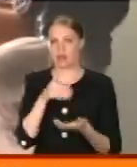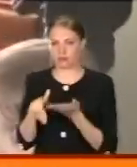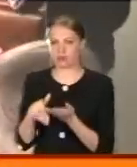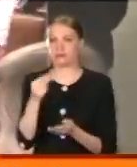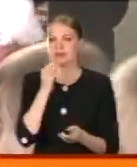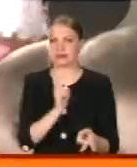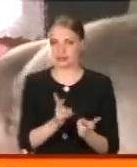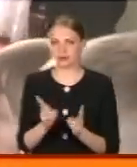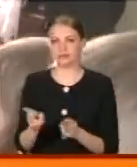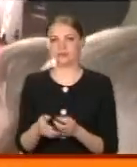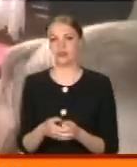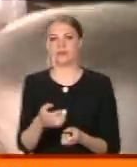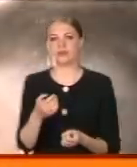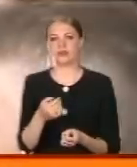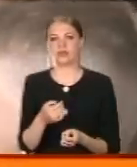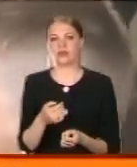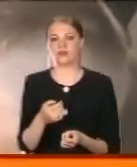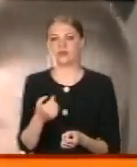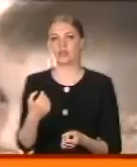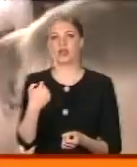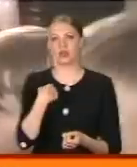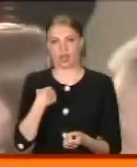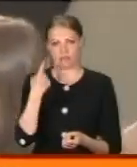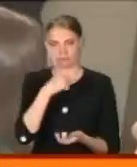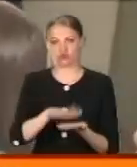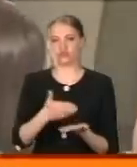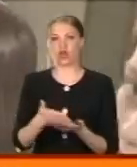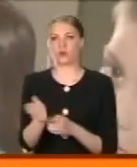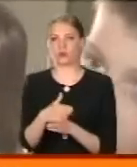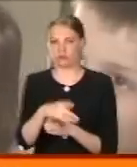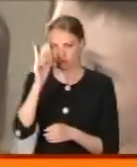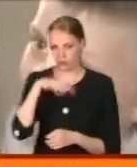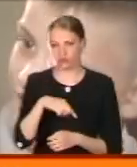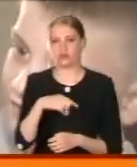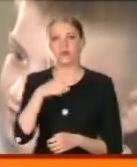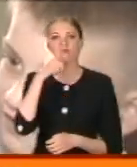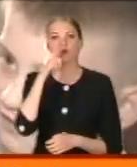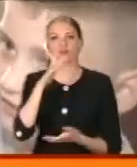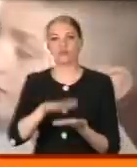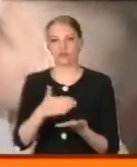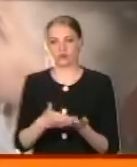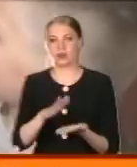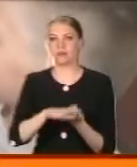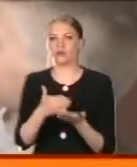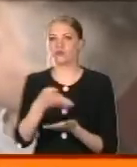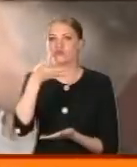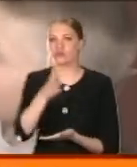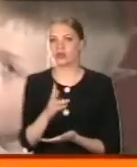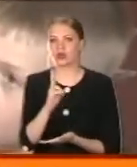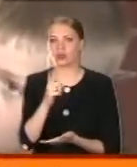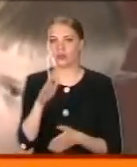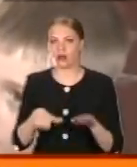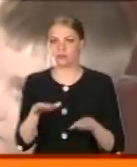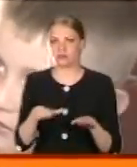Їсти. Так. Я жарю рибу. Вже вміє. Позавчора пережарив 4 кілограми риби,